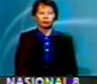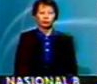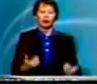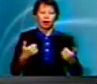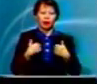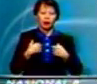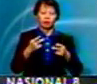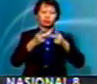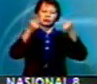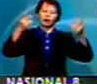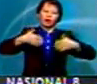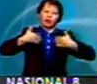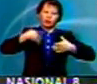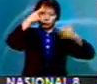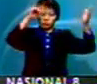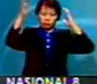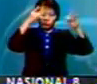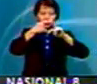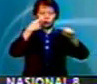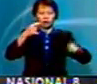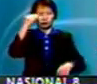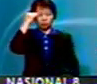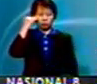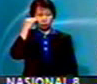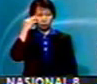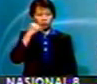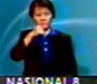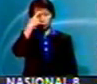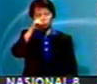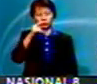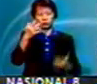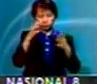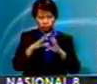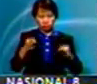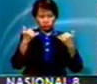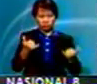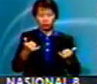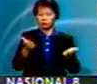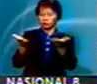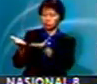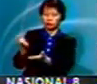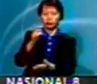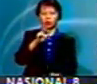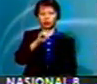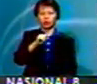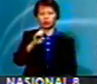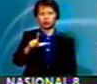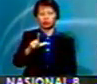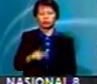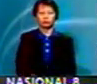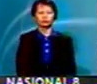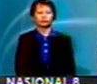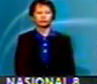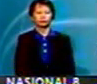Ada perkabaran gembira untuk Malaysia dari Incheon. Dan untuk perkembangannya, kita terus saja bersama Muhammad Rizal Sarbini.